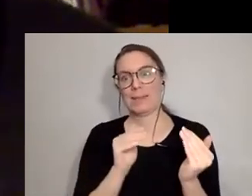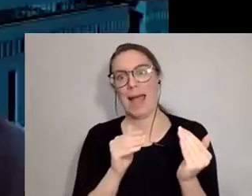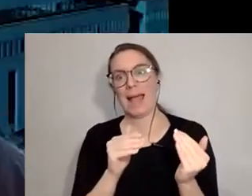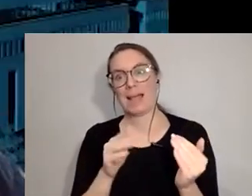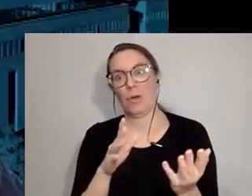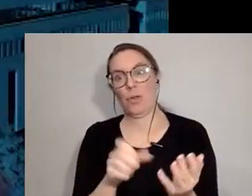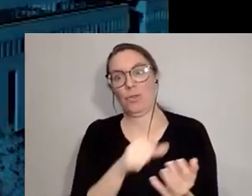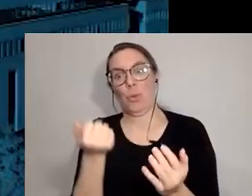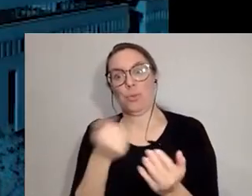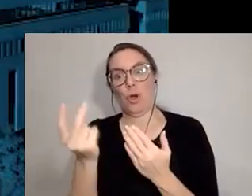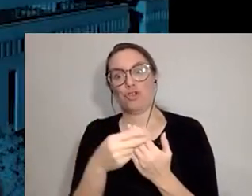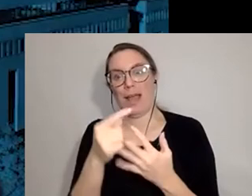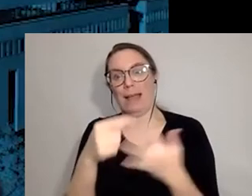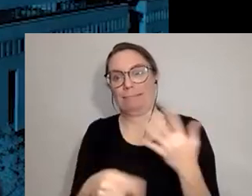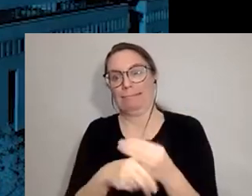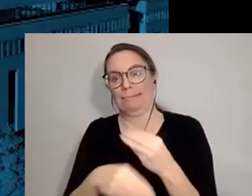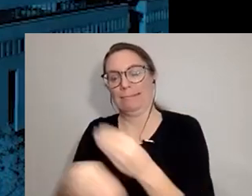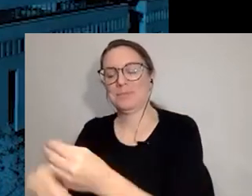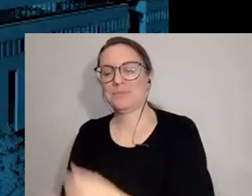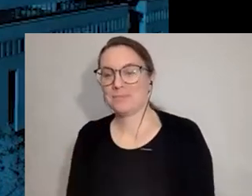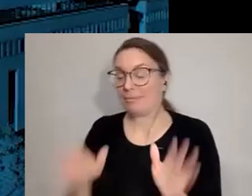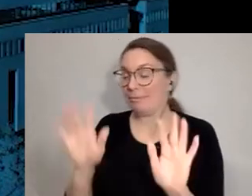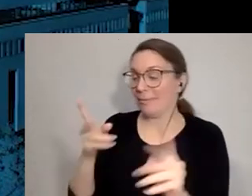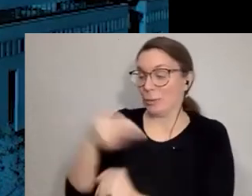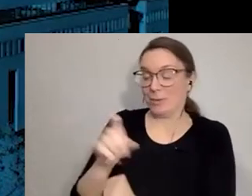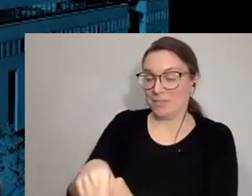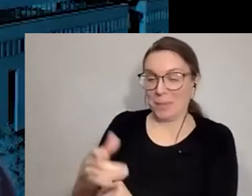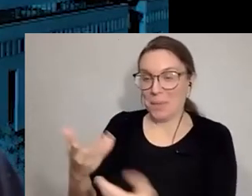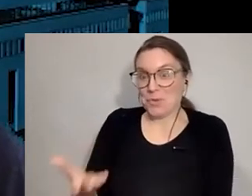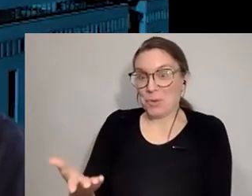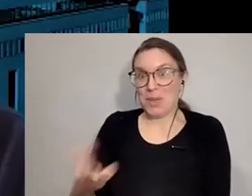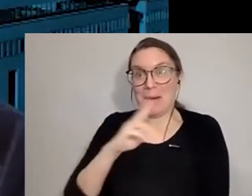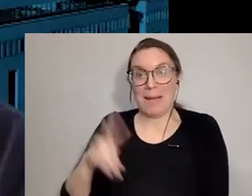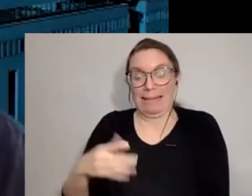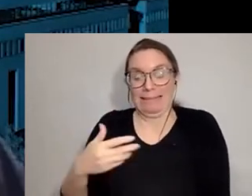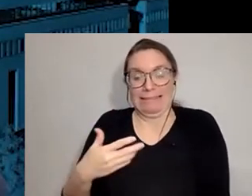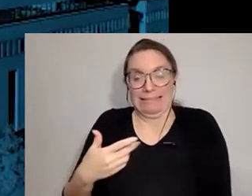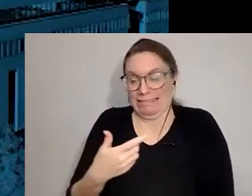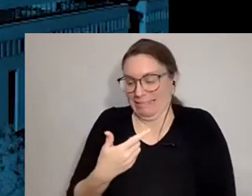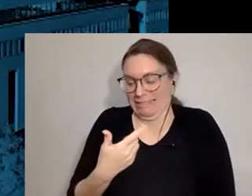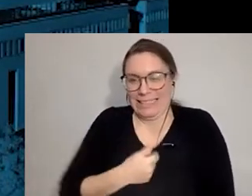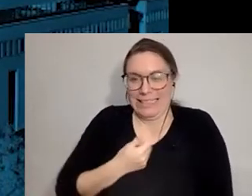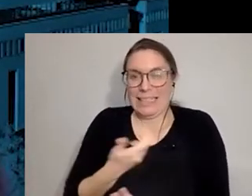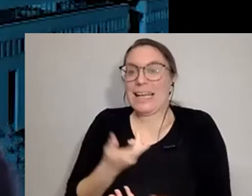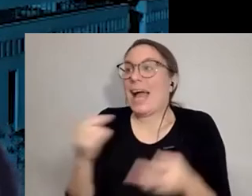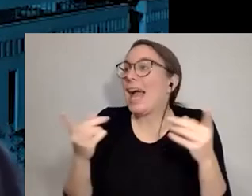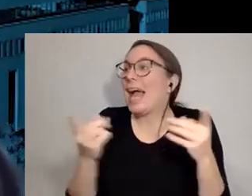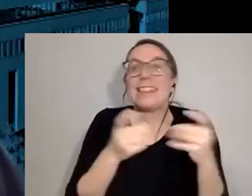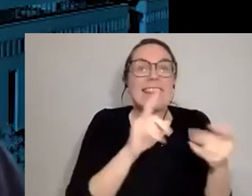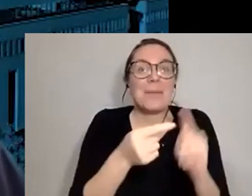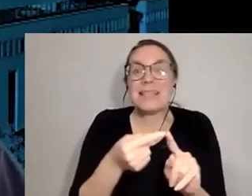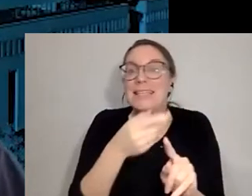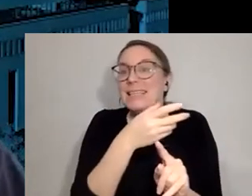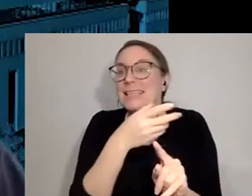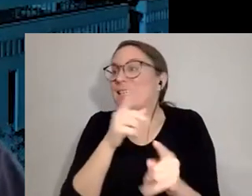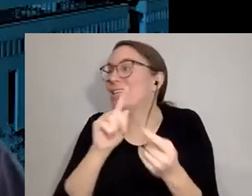je m'arrête aujourd'hui j'ai vraiment un rôle ingrat j'ai invité des amis des collègues et j'arrête pas de leur couper la